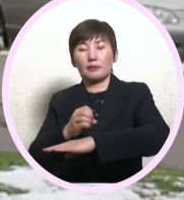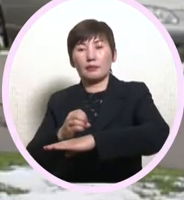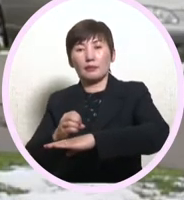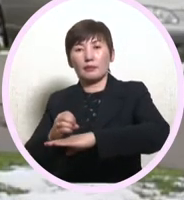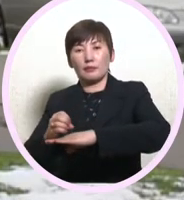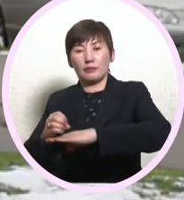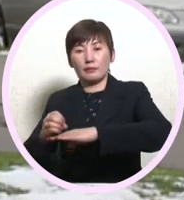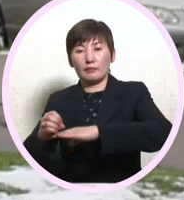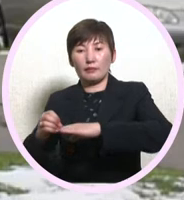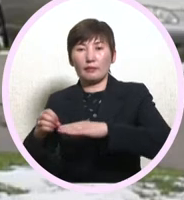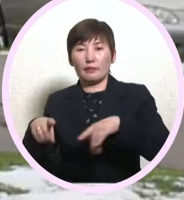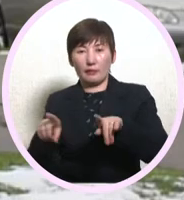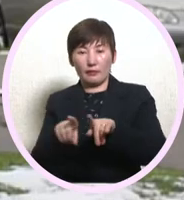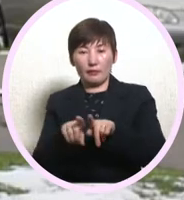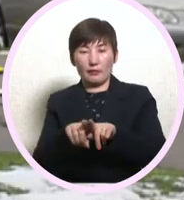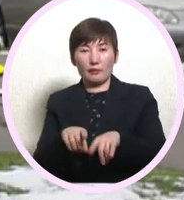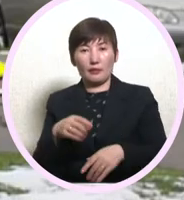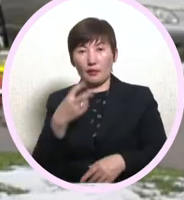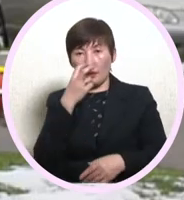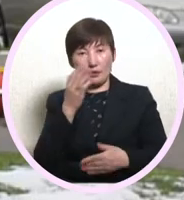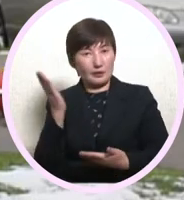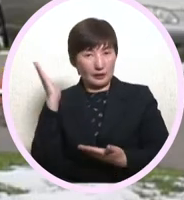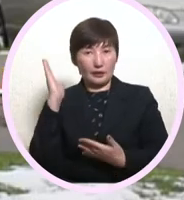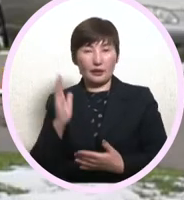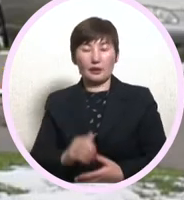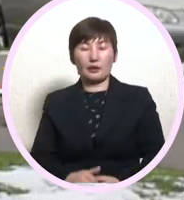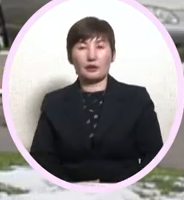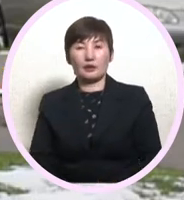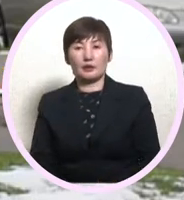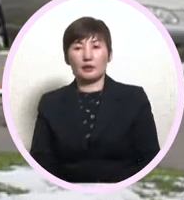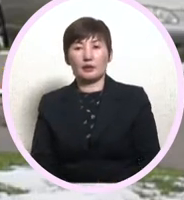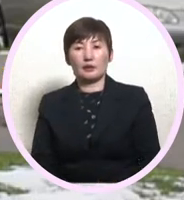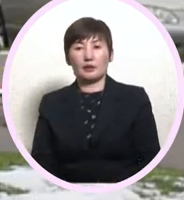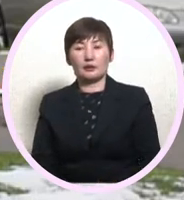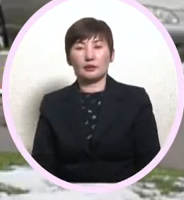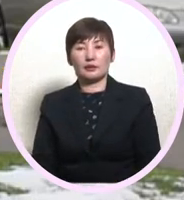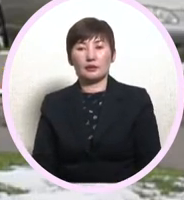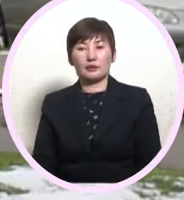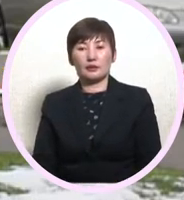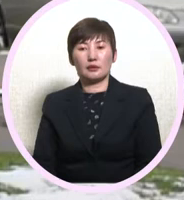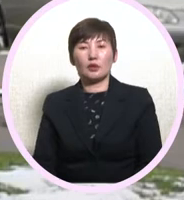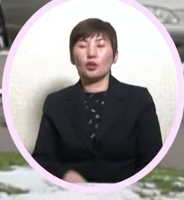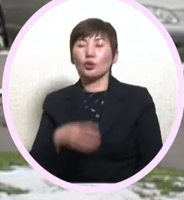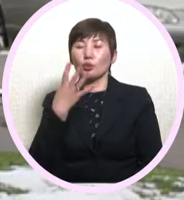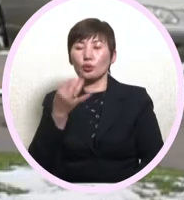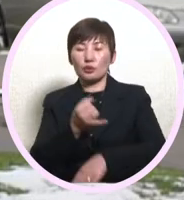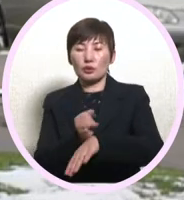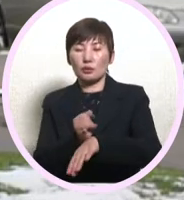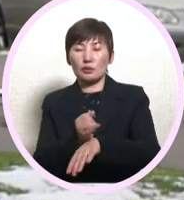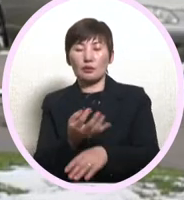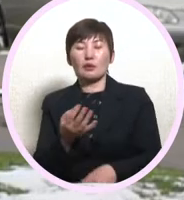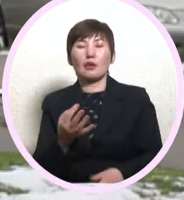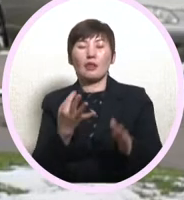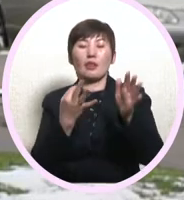хурд нь 6 метр секунд байна. За 4 дахь секундэд хурд нь 8 метр